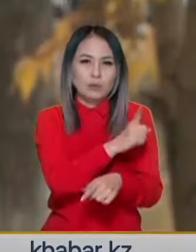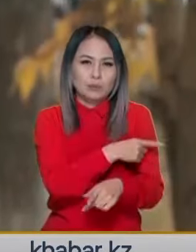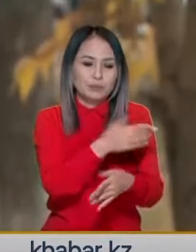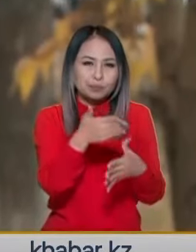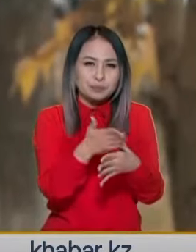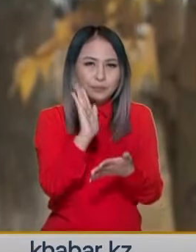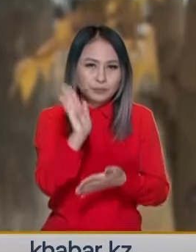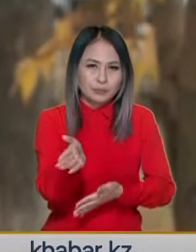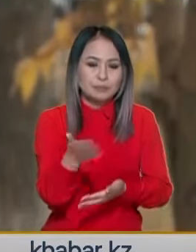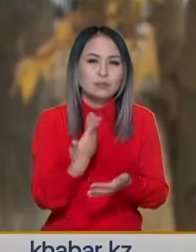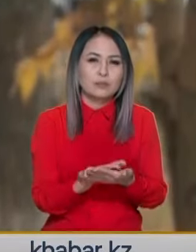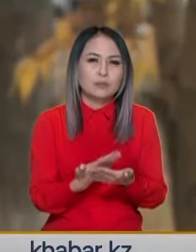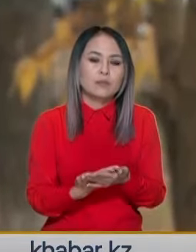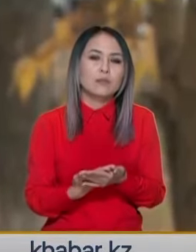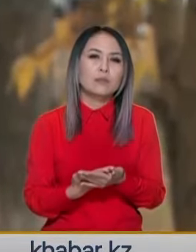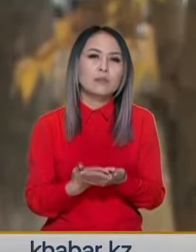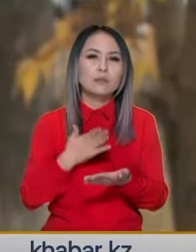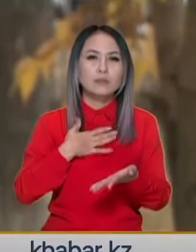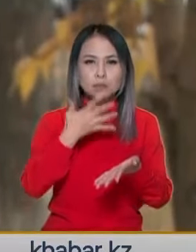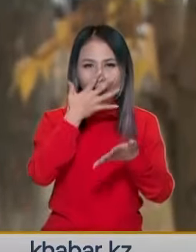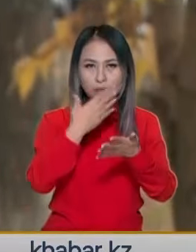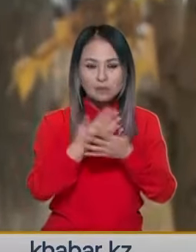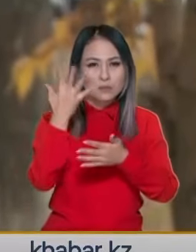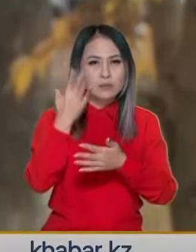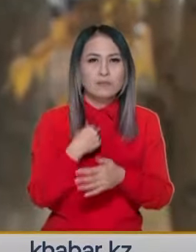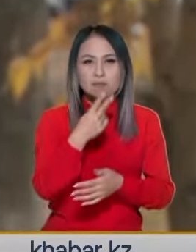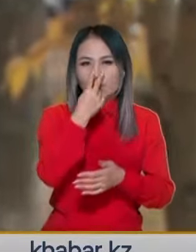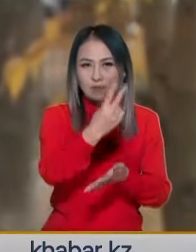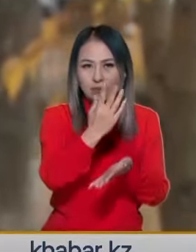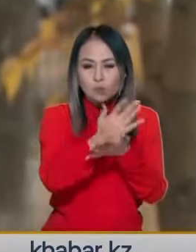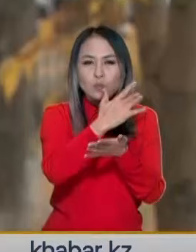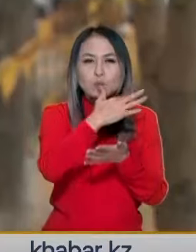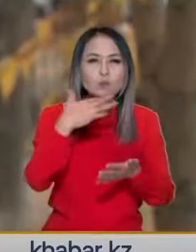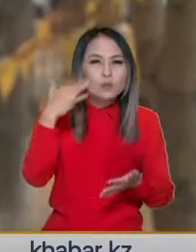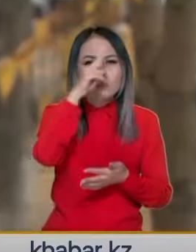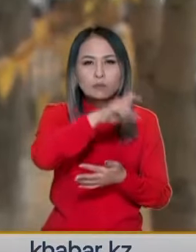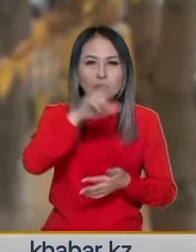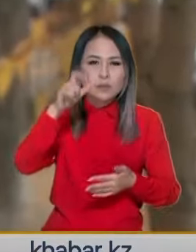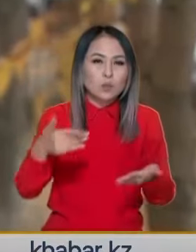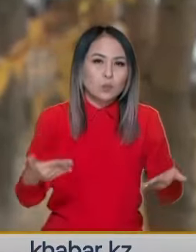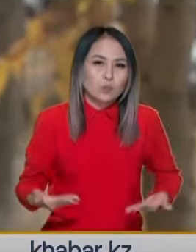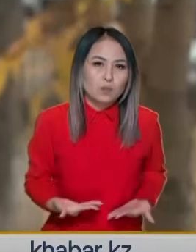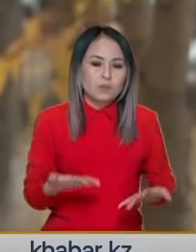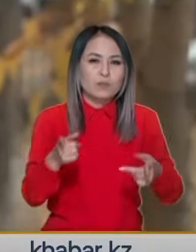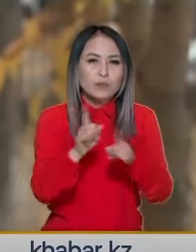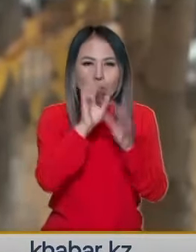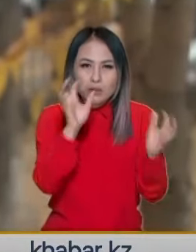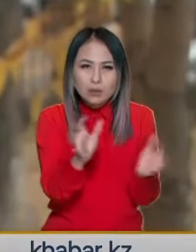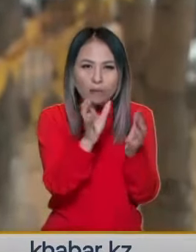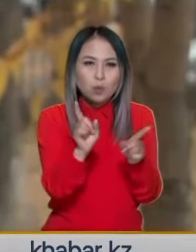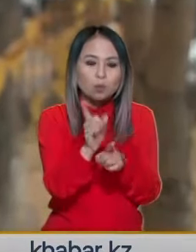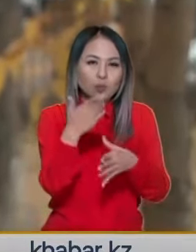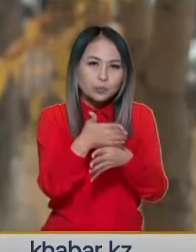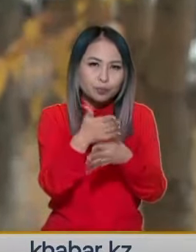Жаңағы тұрғындарға біз өзіміз қазіргі уақытта көріп жүрміз. Оңдаған адамдардың жаңағы өмірлерін сақтауға өте